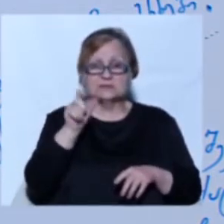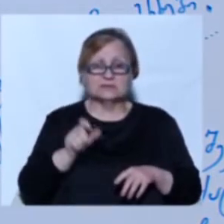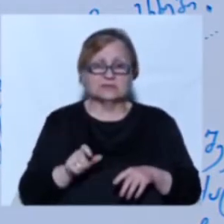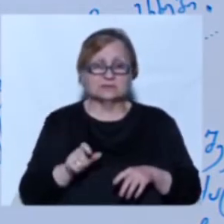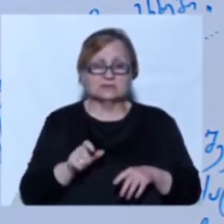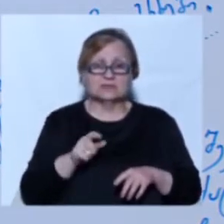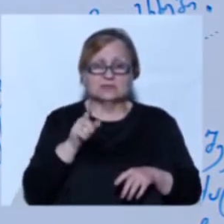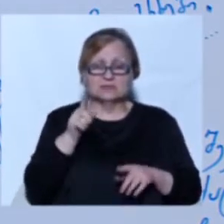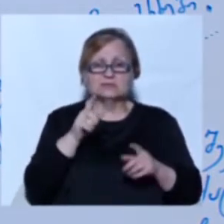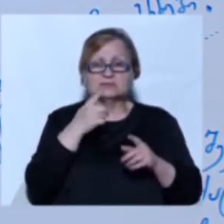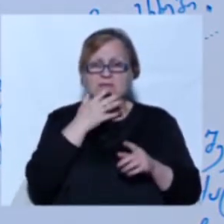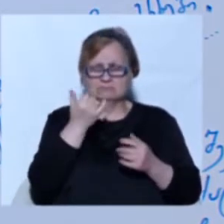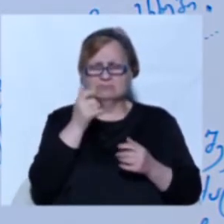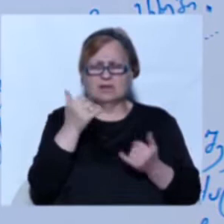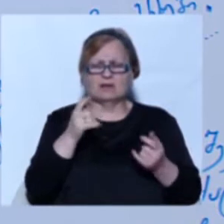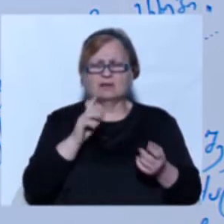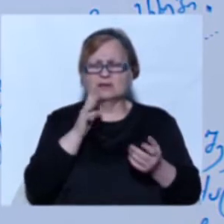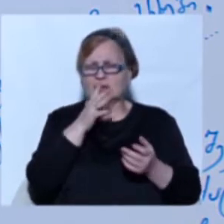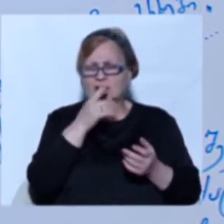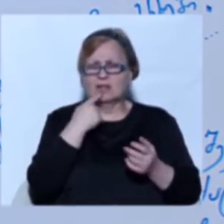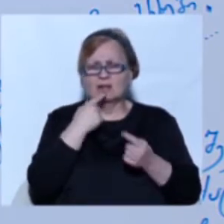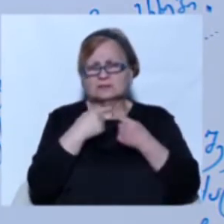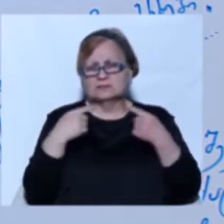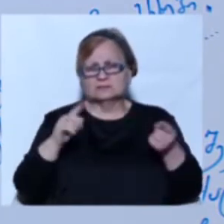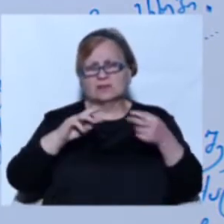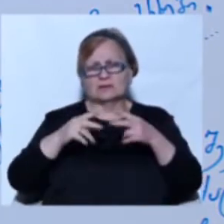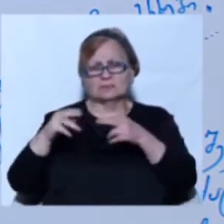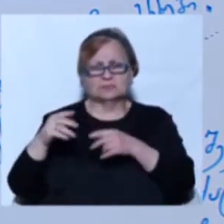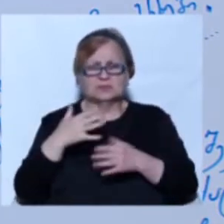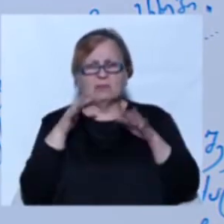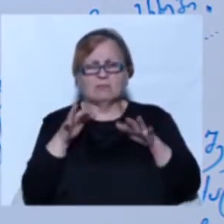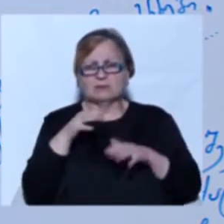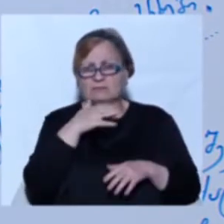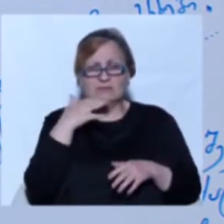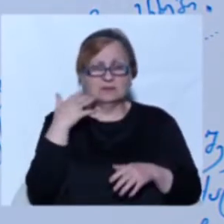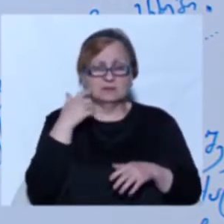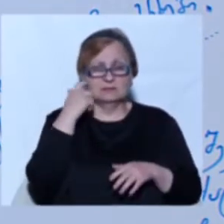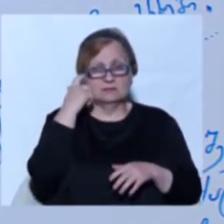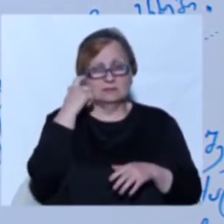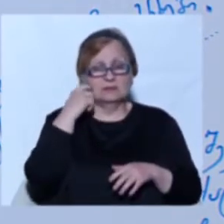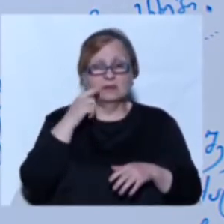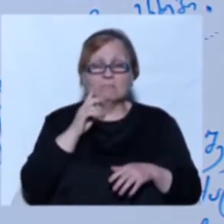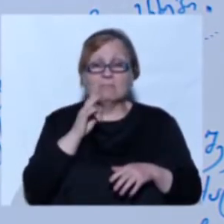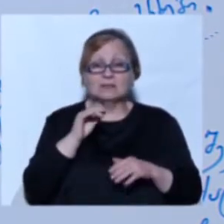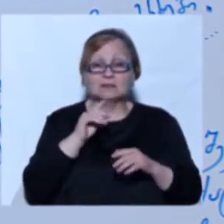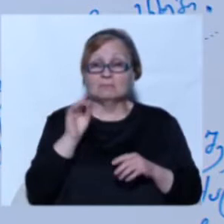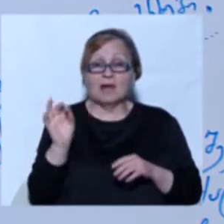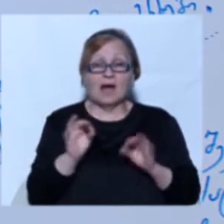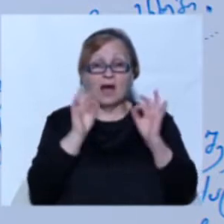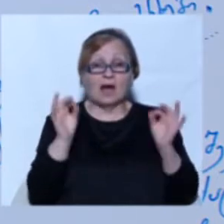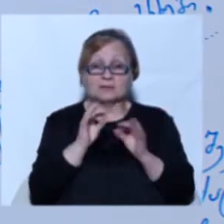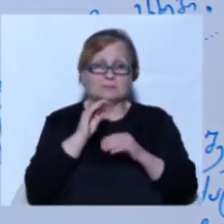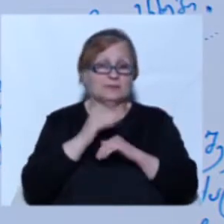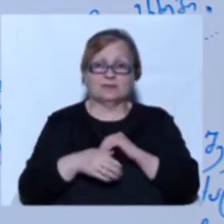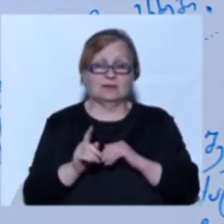არაერთ ენაზეა თარგმნილი, მაგრამ როგორც იტყვიან, არაფერი არ იმალება და მით